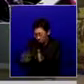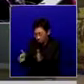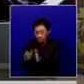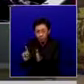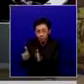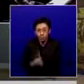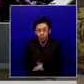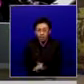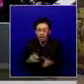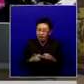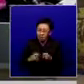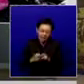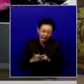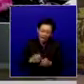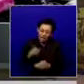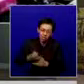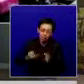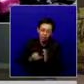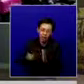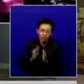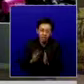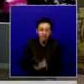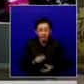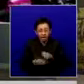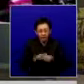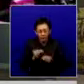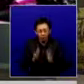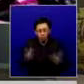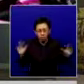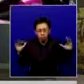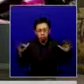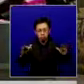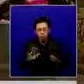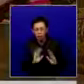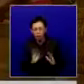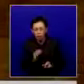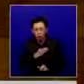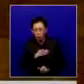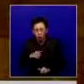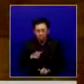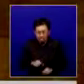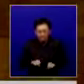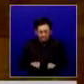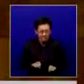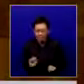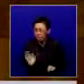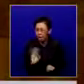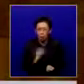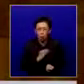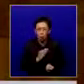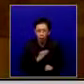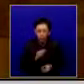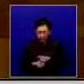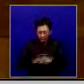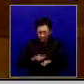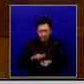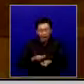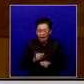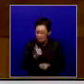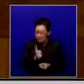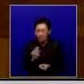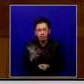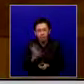จบง่ายๆเปิดสรรพสินค้าคนก็ยังไม่กล้าเดินการค้าขายไม่ปกติแน่นอนคุณคลายล็อกตามจังหวั